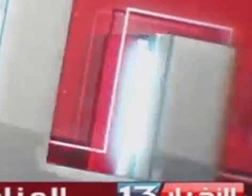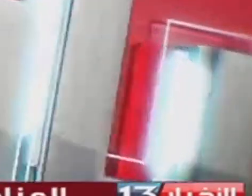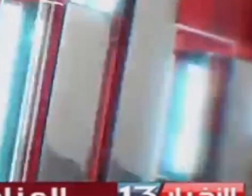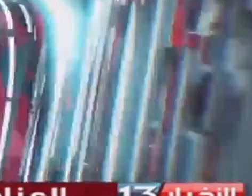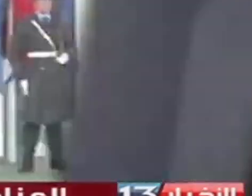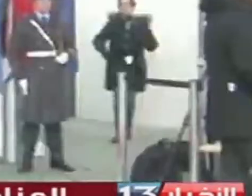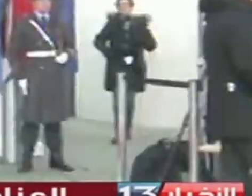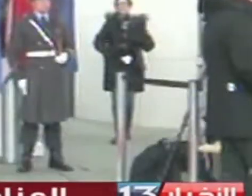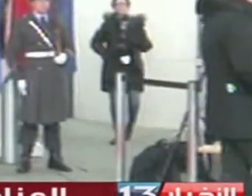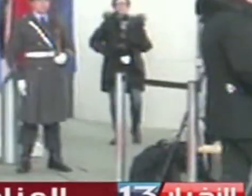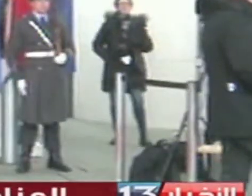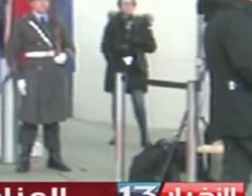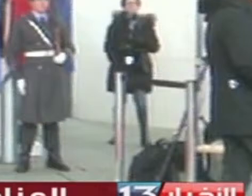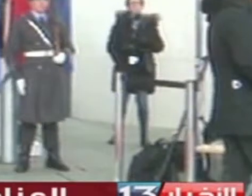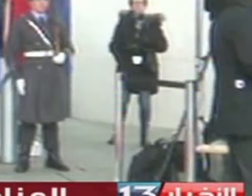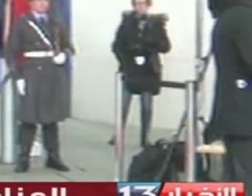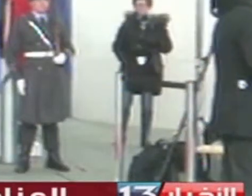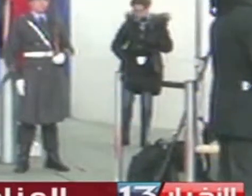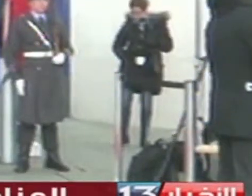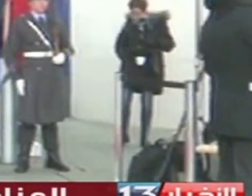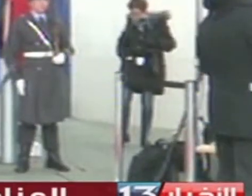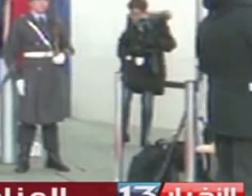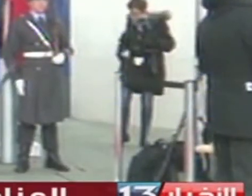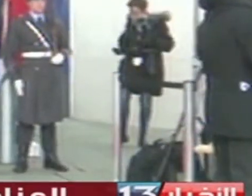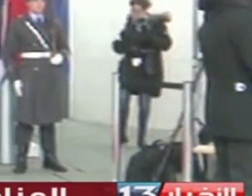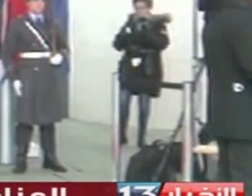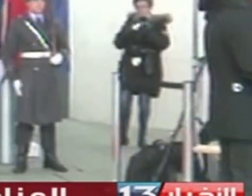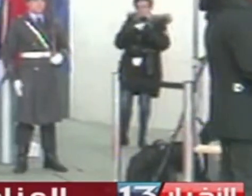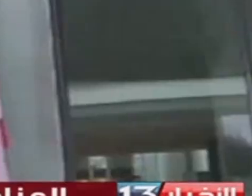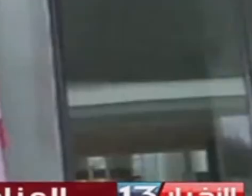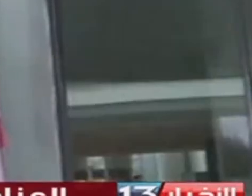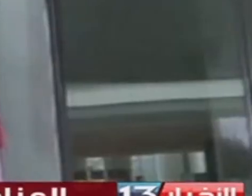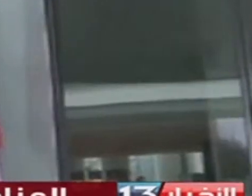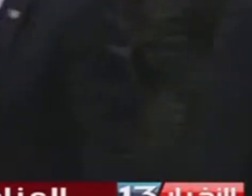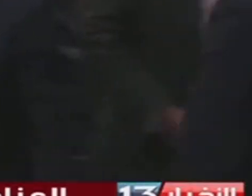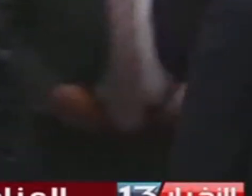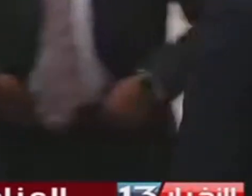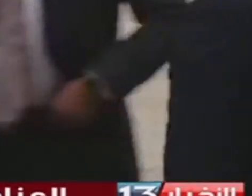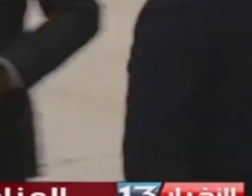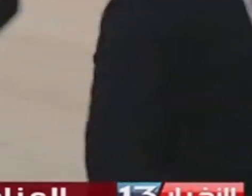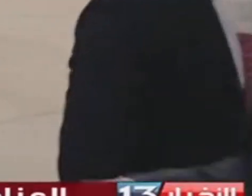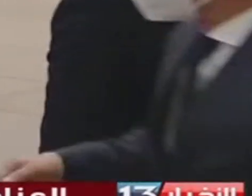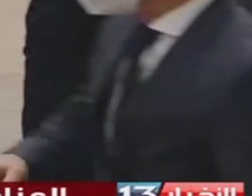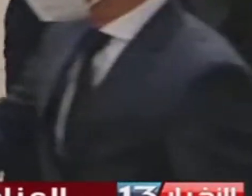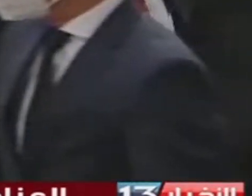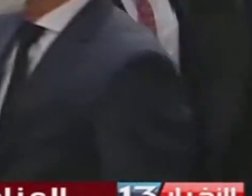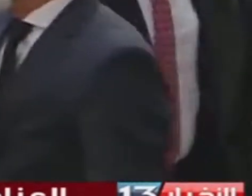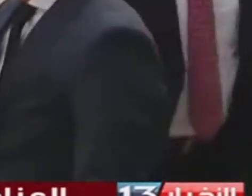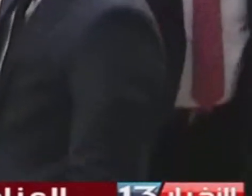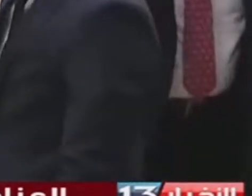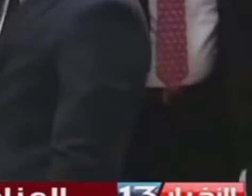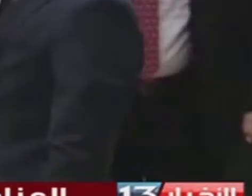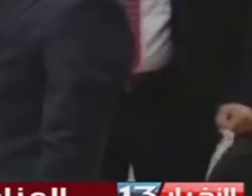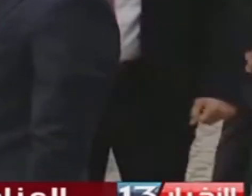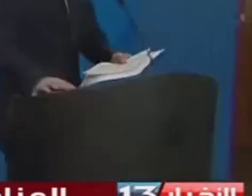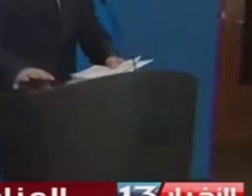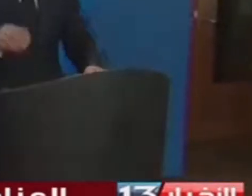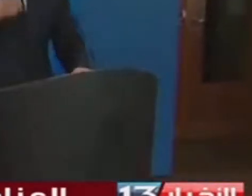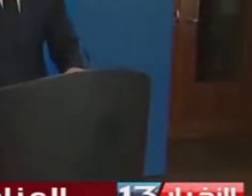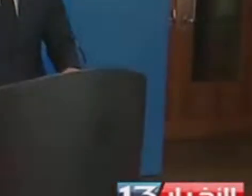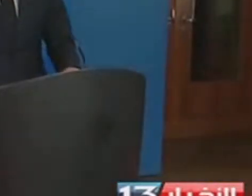انطلاق اشغال مؤتمر برلين اثنين لتثبيت الاستقرار في ليبيا وان سحب القوات الاجنبيه والمرتزقه منها